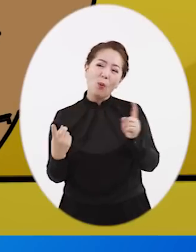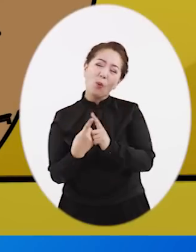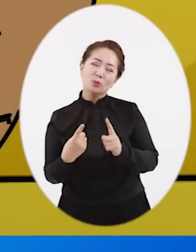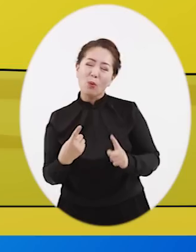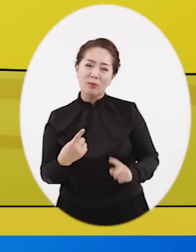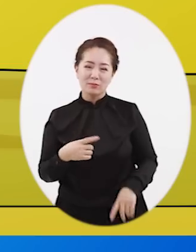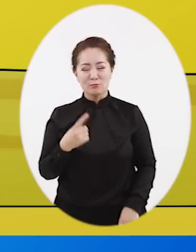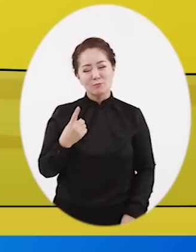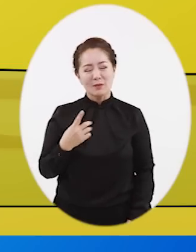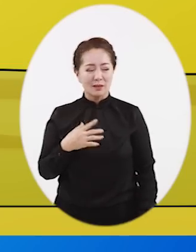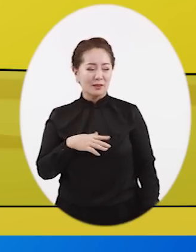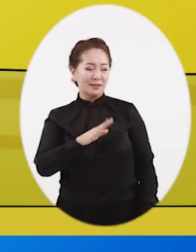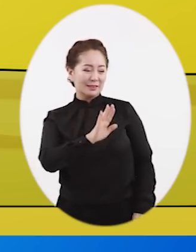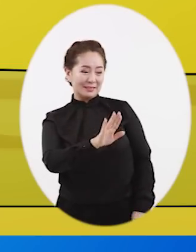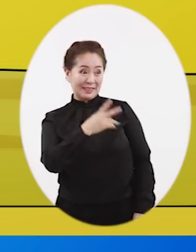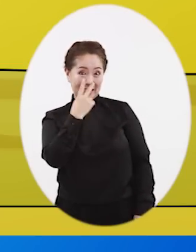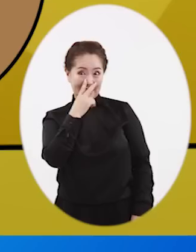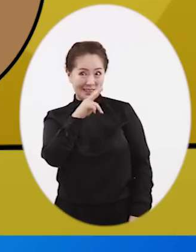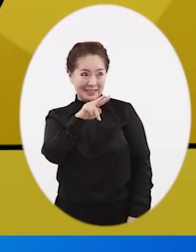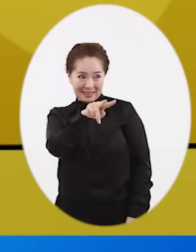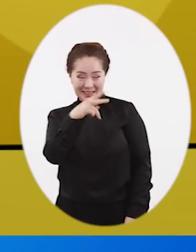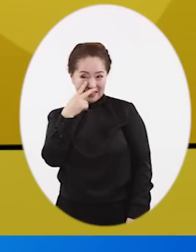юм? Басраа тийш хартаа.